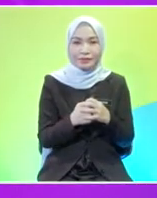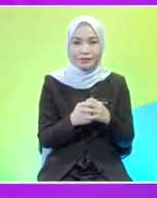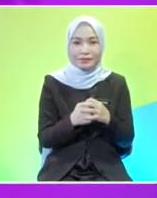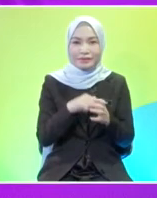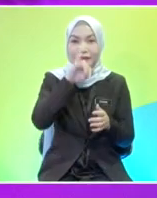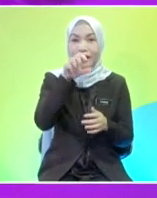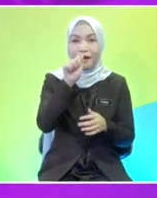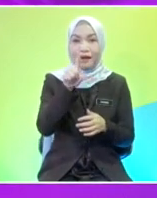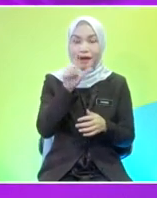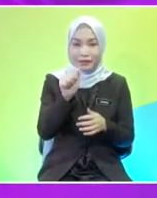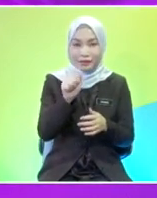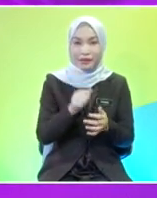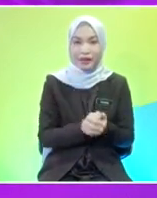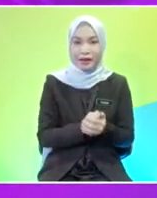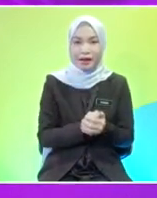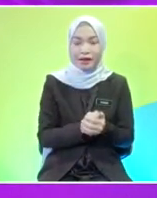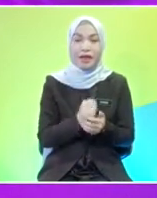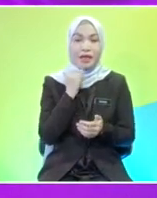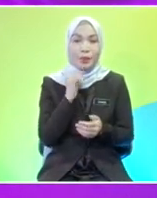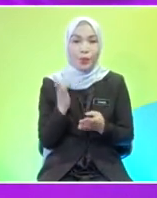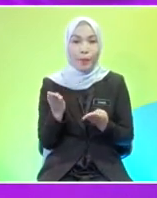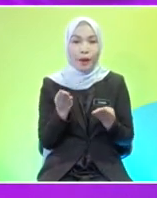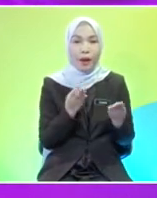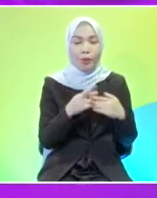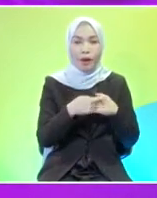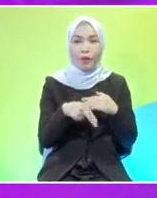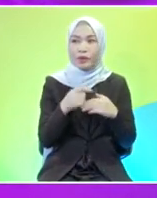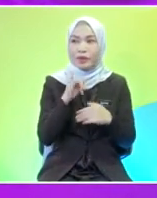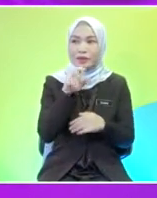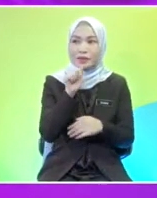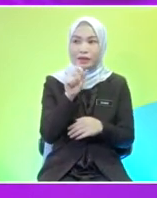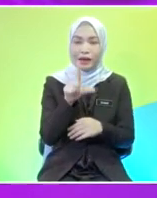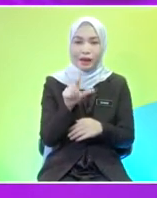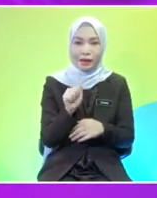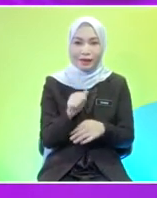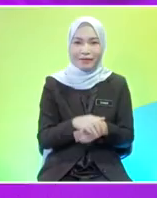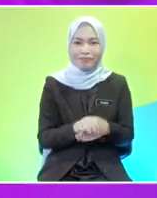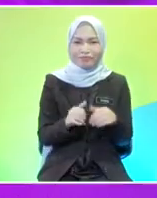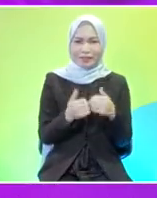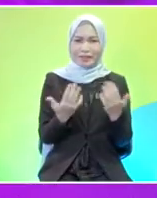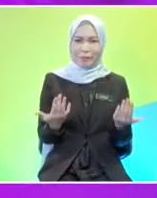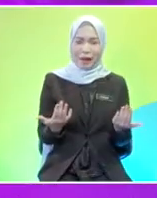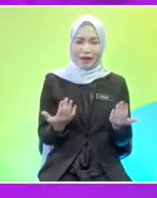ibu bawa roti jala roti jala tuh macam mana roti